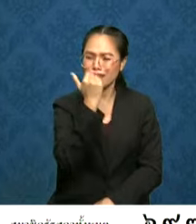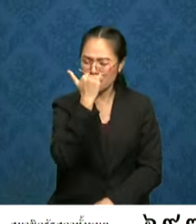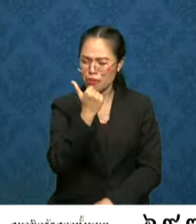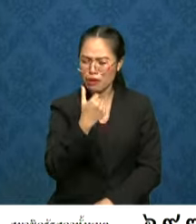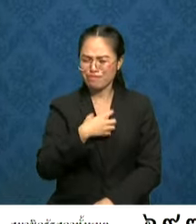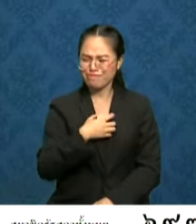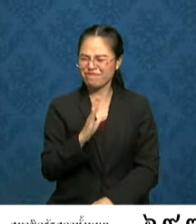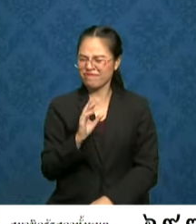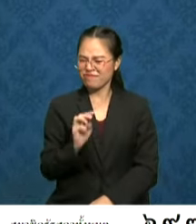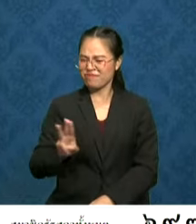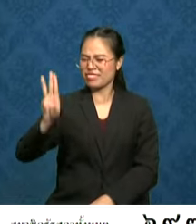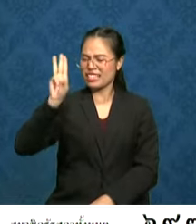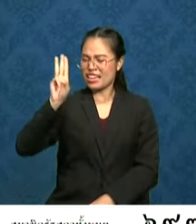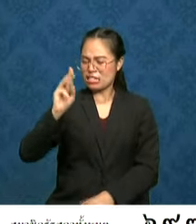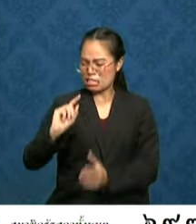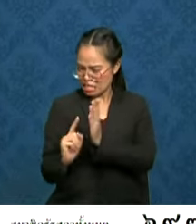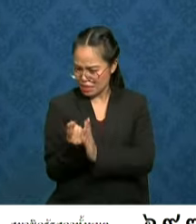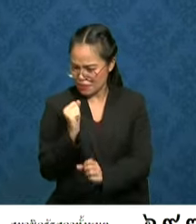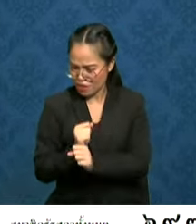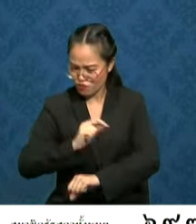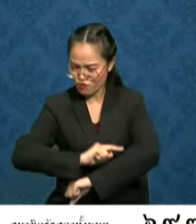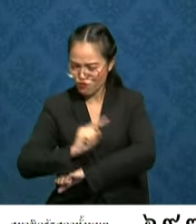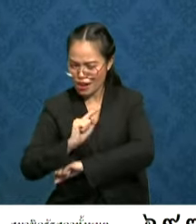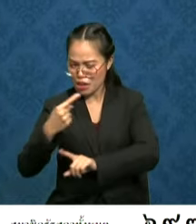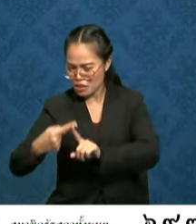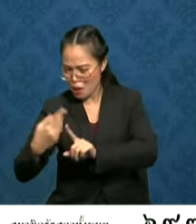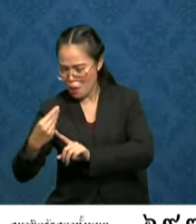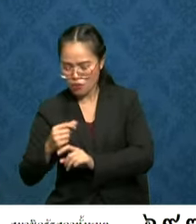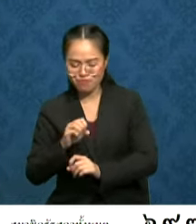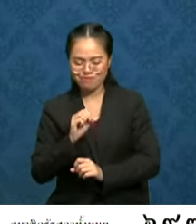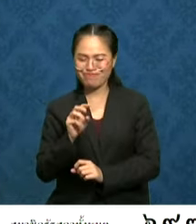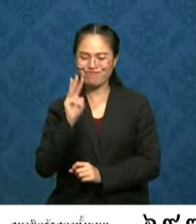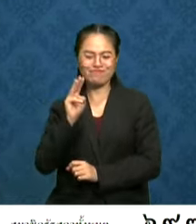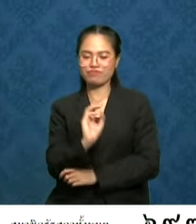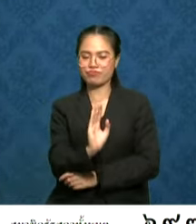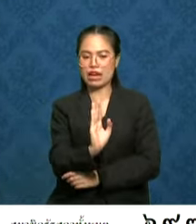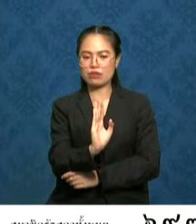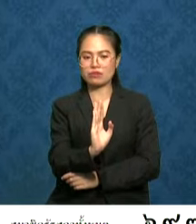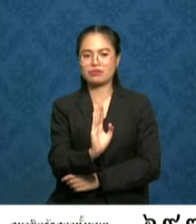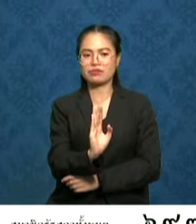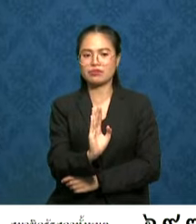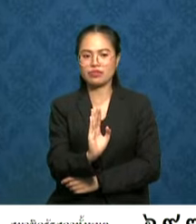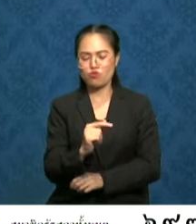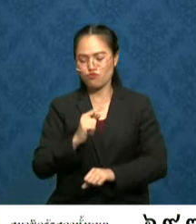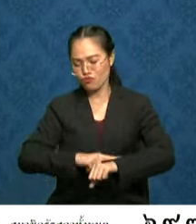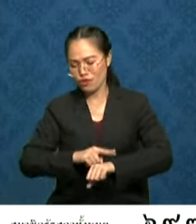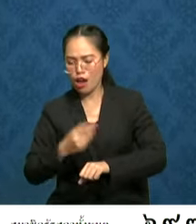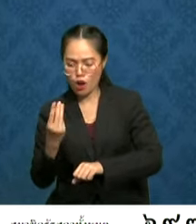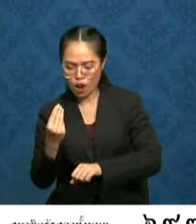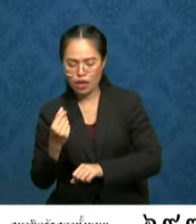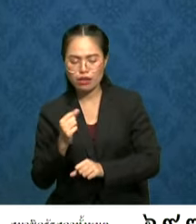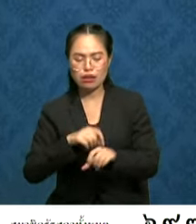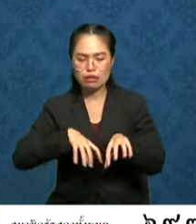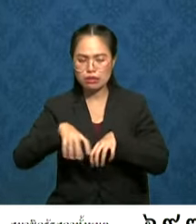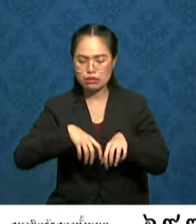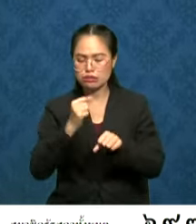าว่าจะเริ่มเมื่อไหร่แล้วจะเสร็จภายในวันไหนปีไหนจะใช้เวลาอีกนานเท่าไหร่คะ